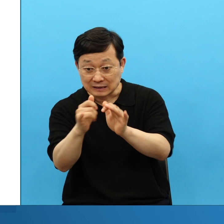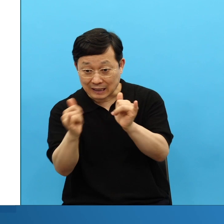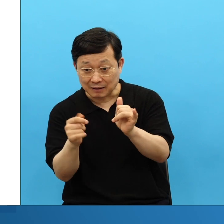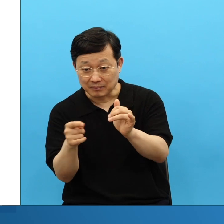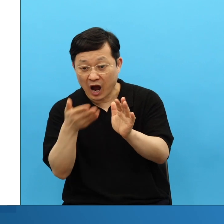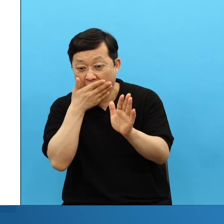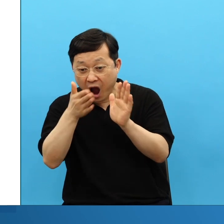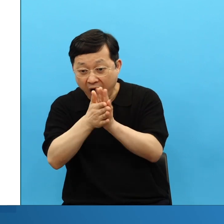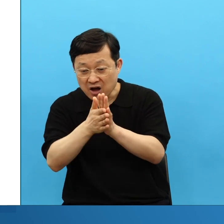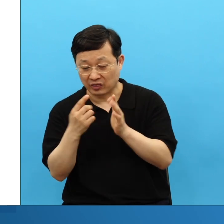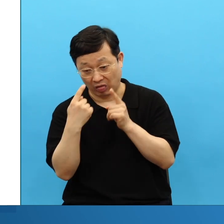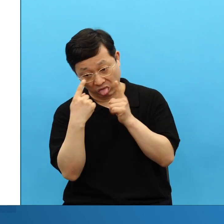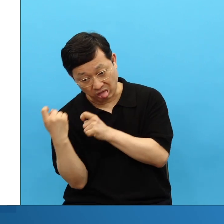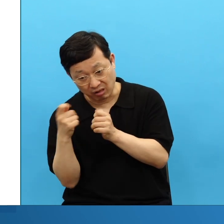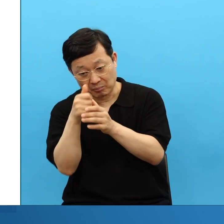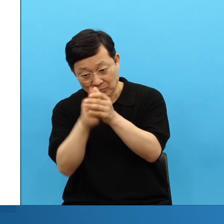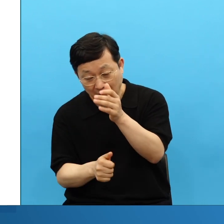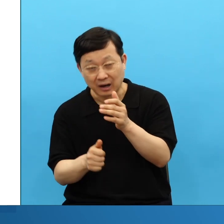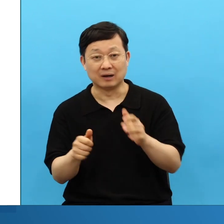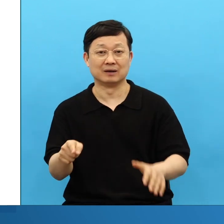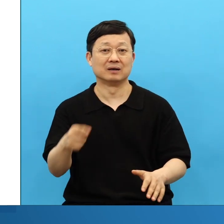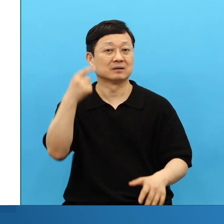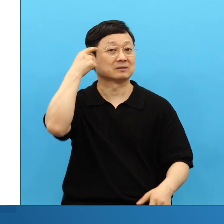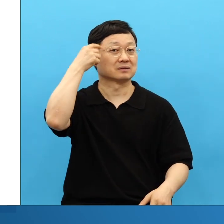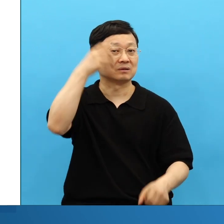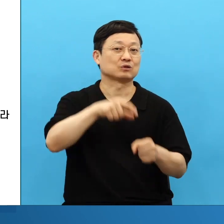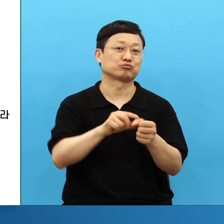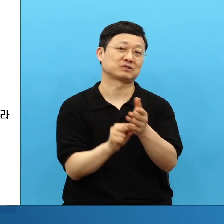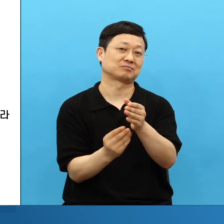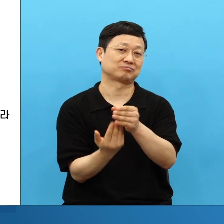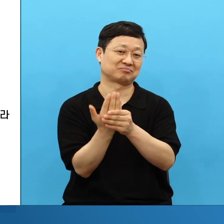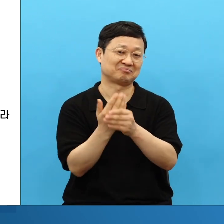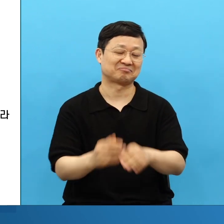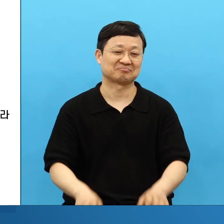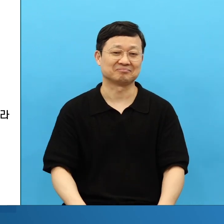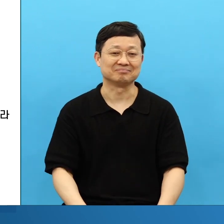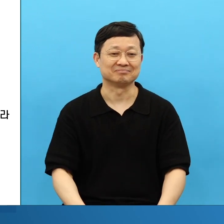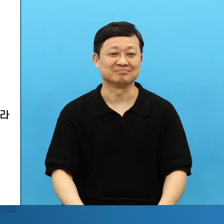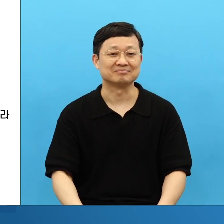것이 만남에서 이미 영적 문제가 드러나는 거죠. 다음.